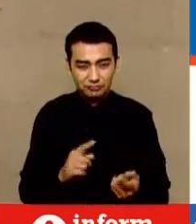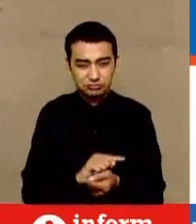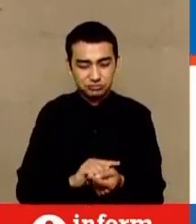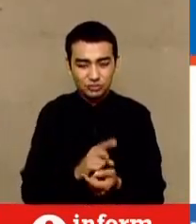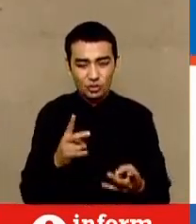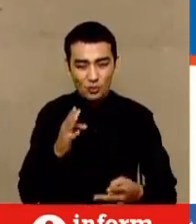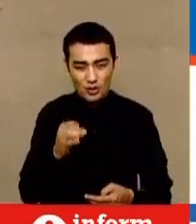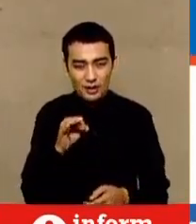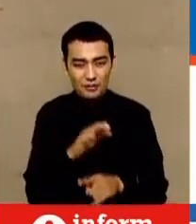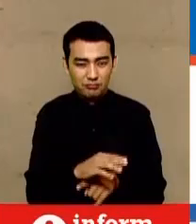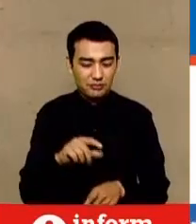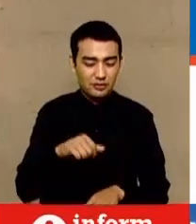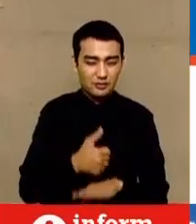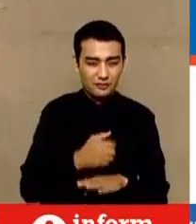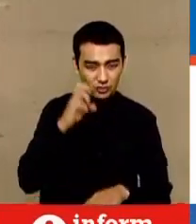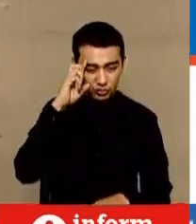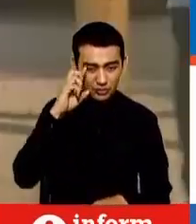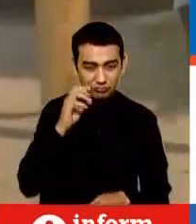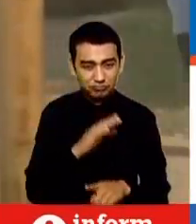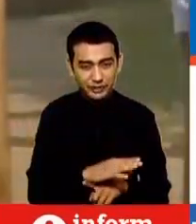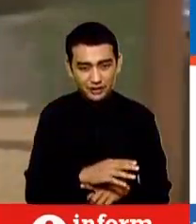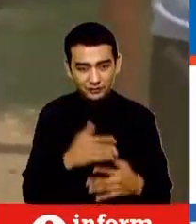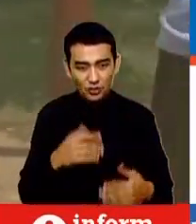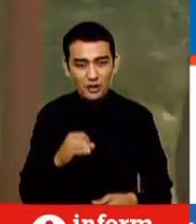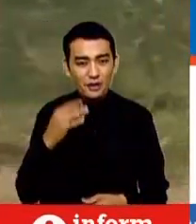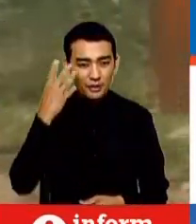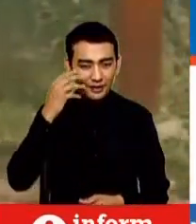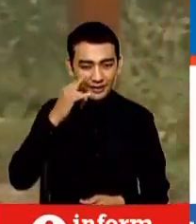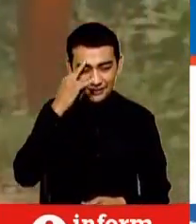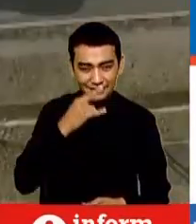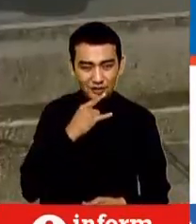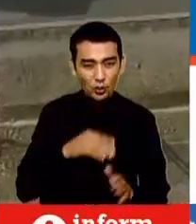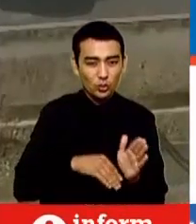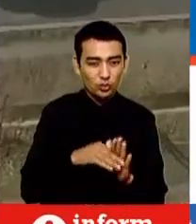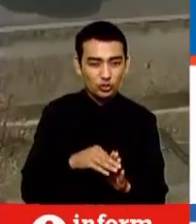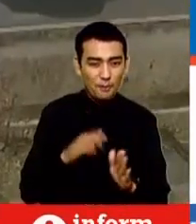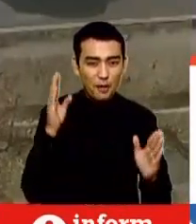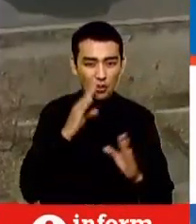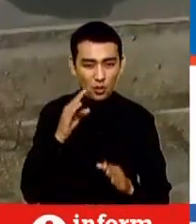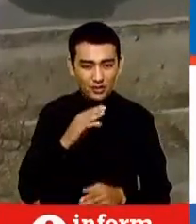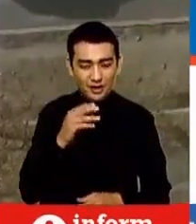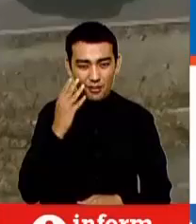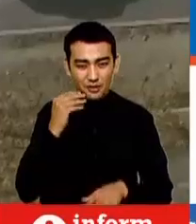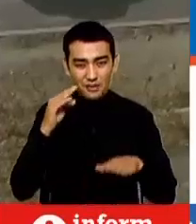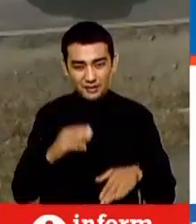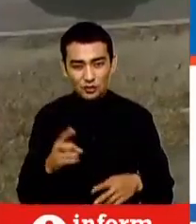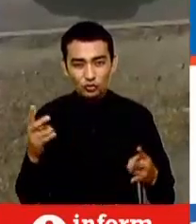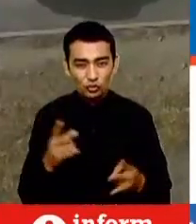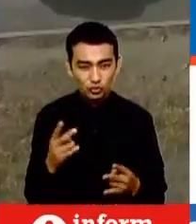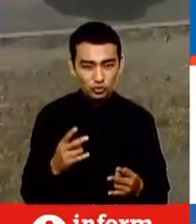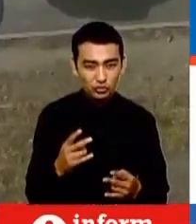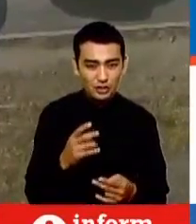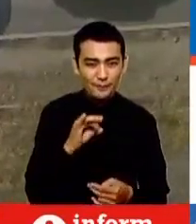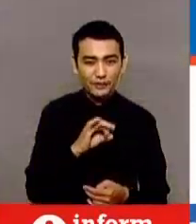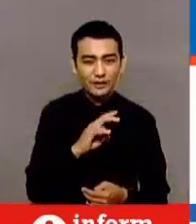водной сфере поручил глава государства также по мнению президента Казахстана для улучшения экологии в Мегаполисе нужно создать